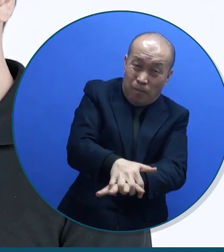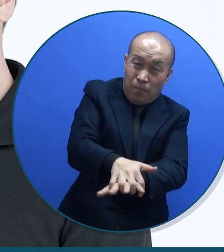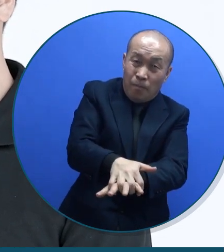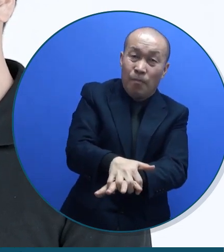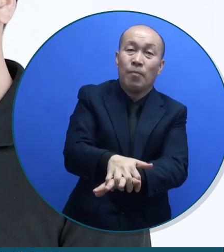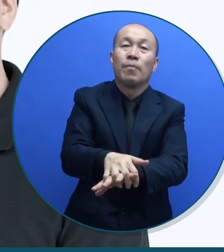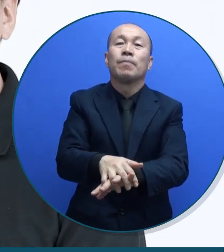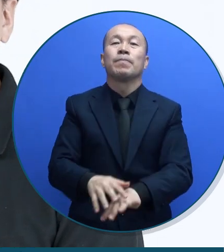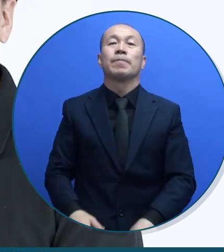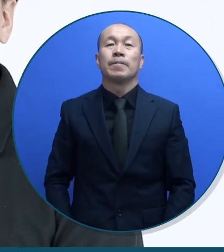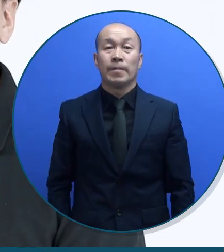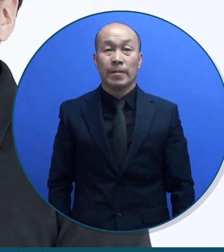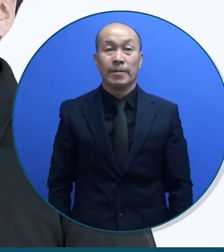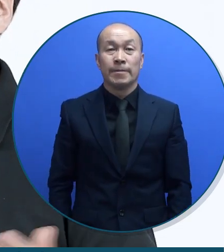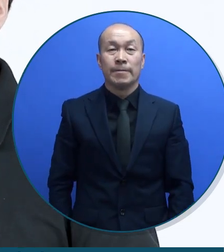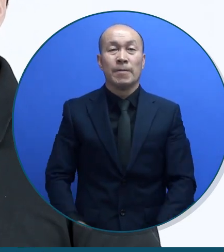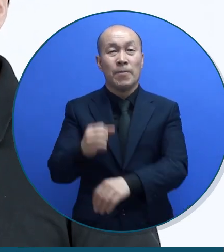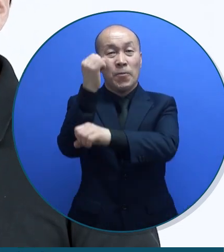할까요?